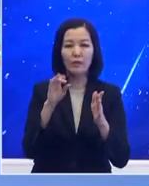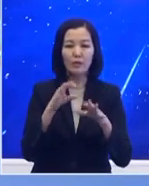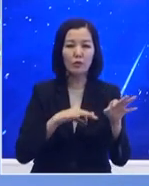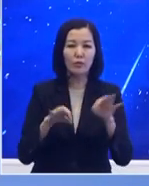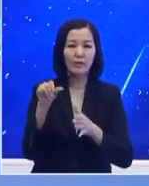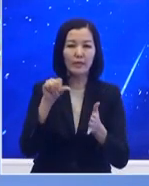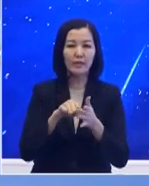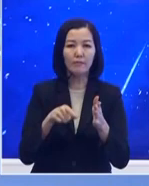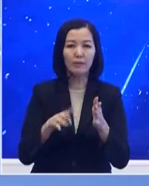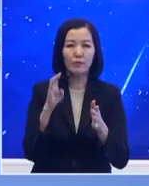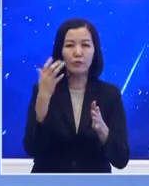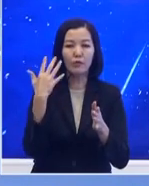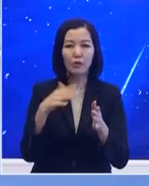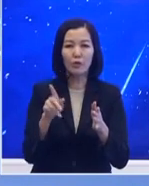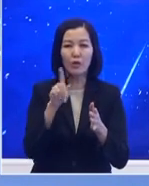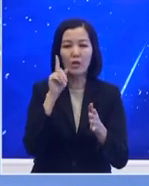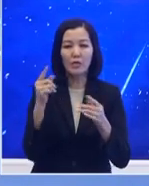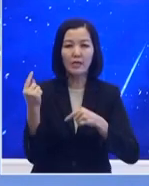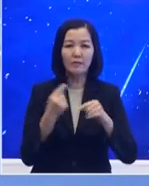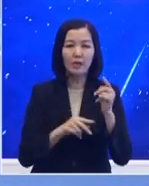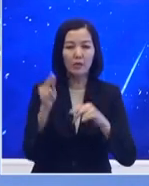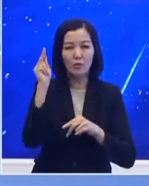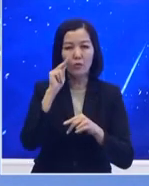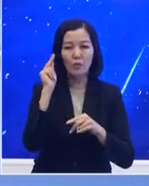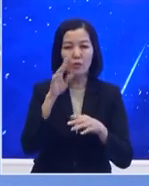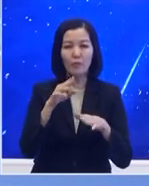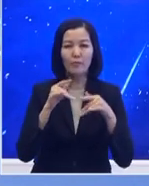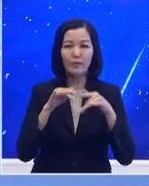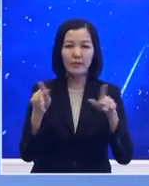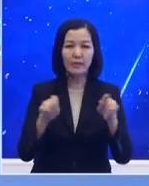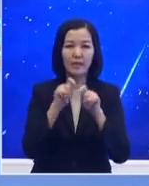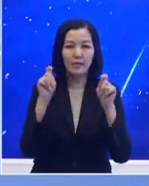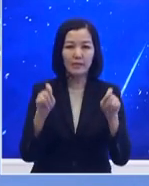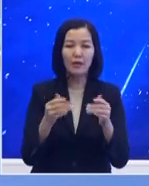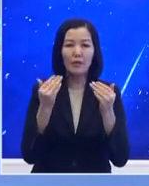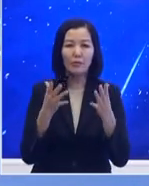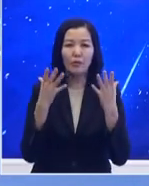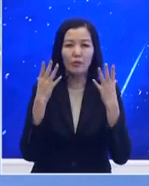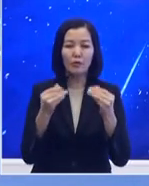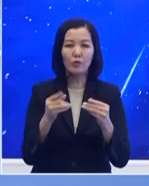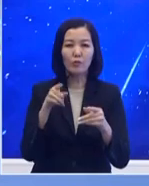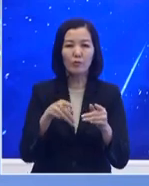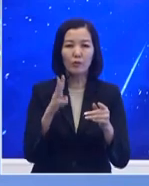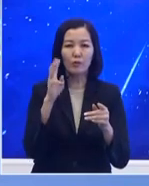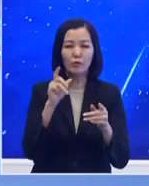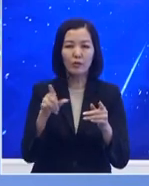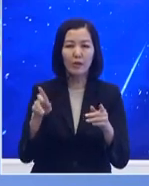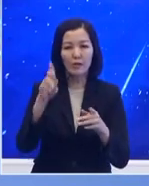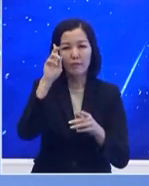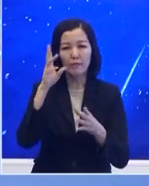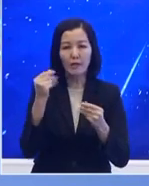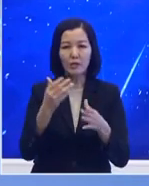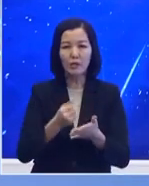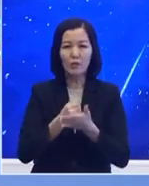Тағы 1450 жетісулық жас кәсіпкерде оқып, іс жүргізу тетіктерін меңгерген. Бүгінгі таңда олардың 1300-ден астамы